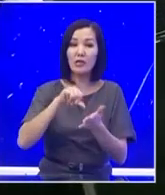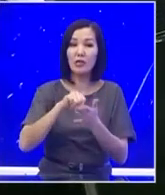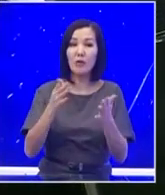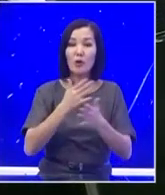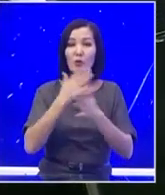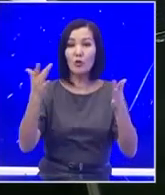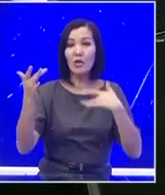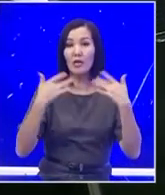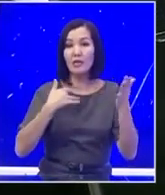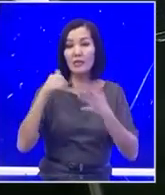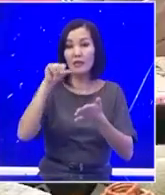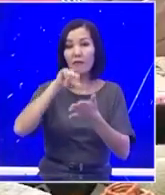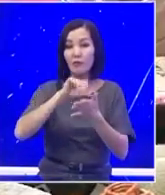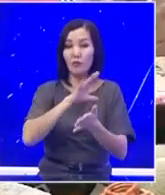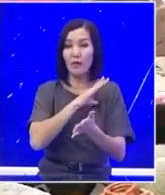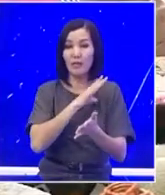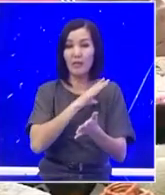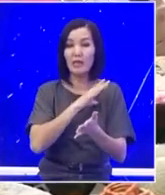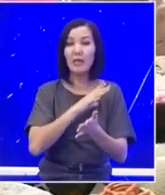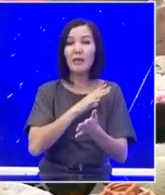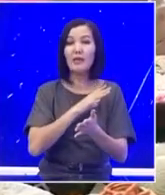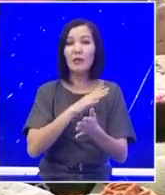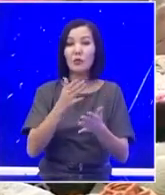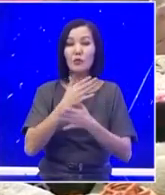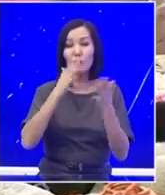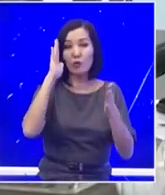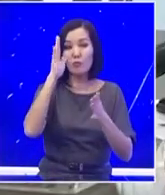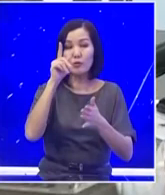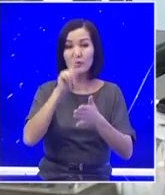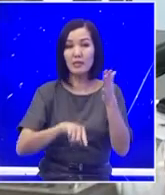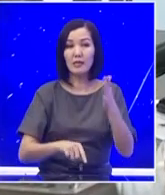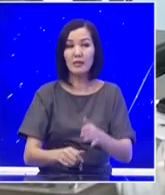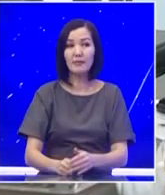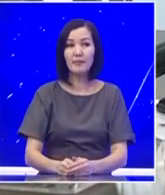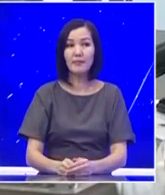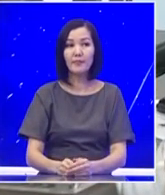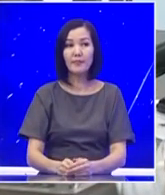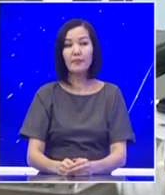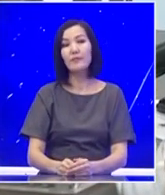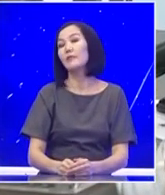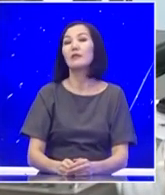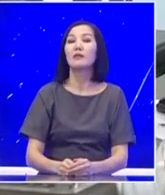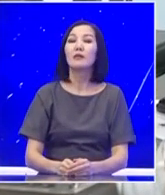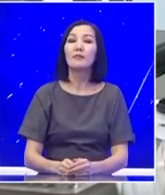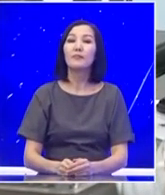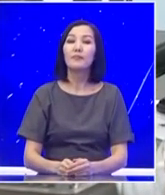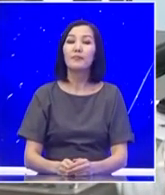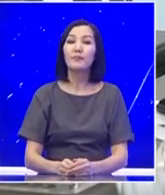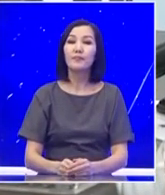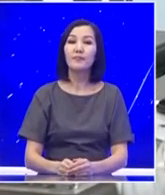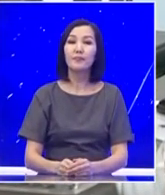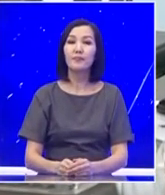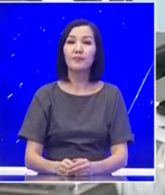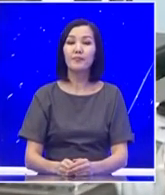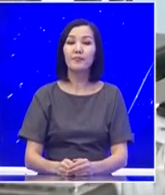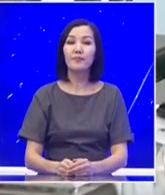үлкен сахнада өнер көрсетеді. Ол өз болашағына үлкен сеніммен қарайды. Мы также в соцсетях как